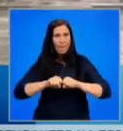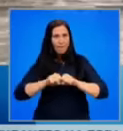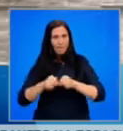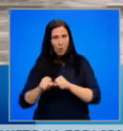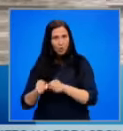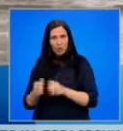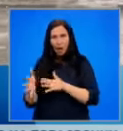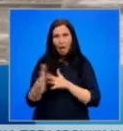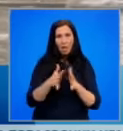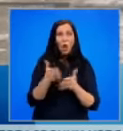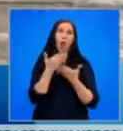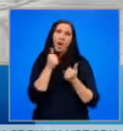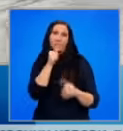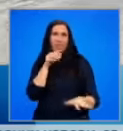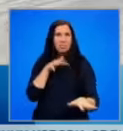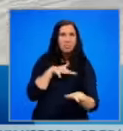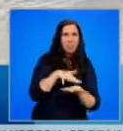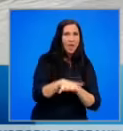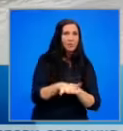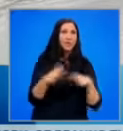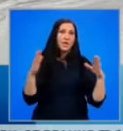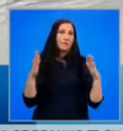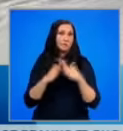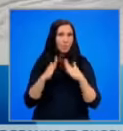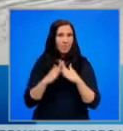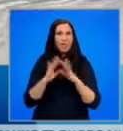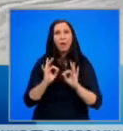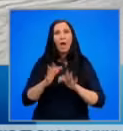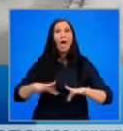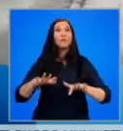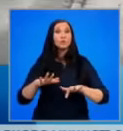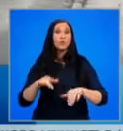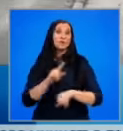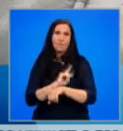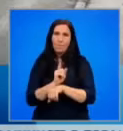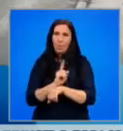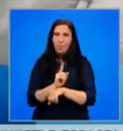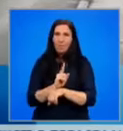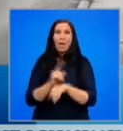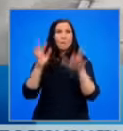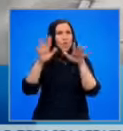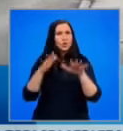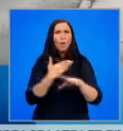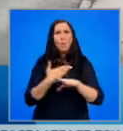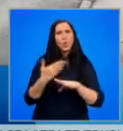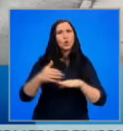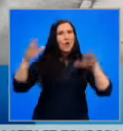пострадали хора, няма и наводнени домове. Такава е ситуацията към момента.